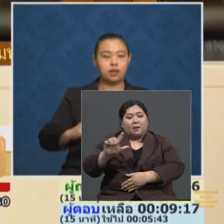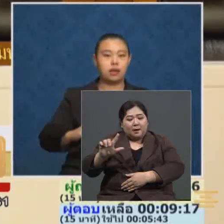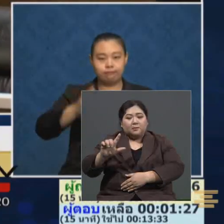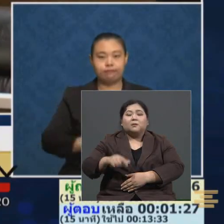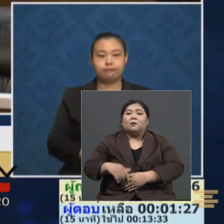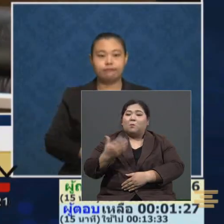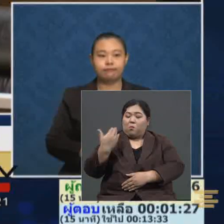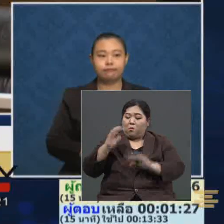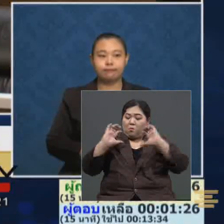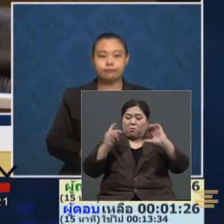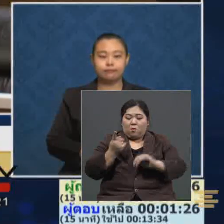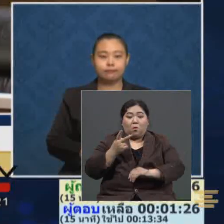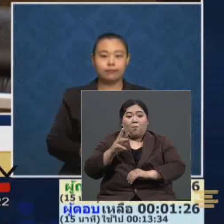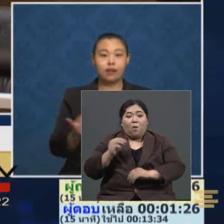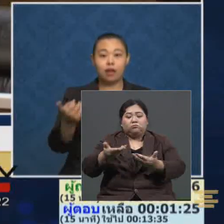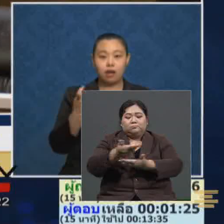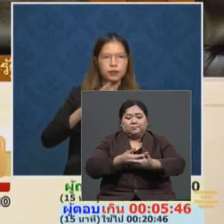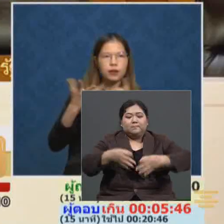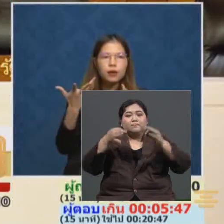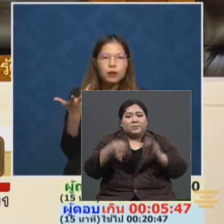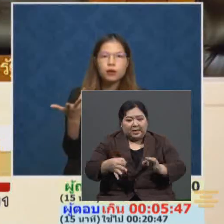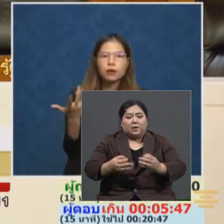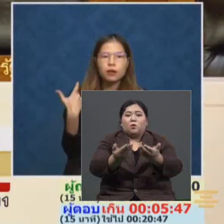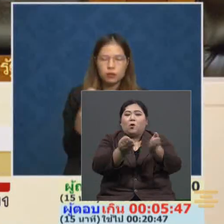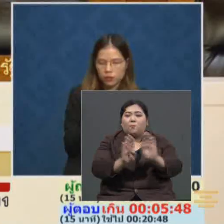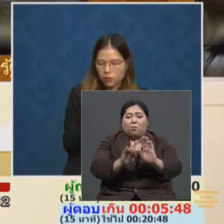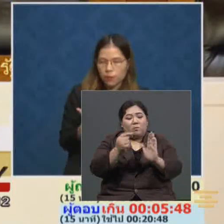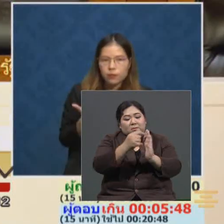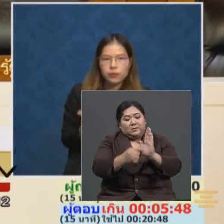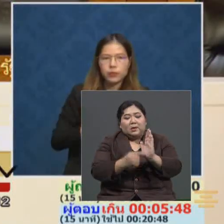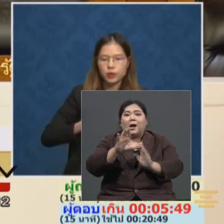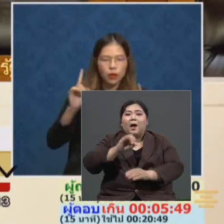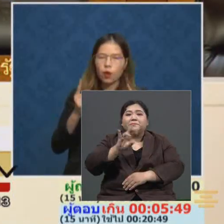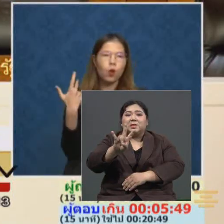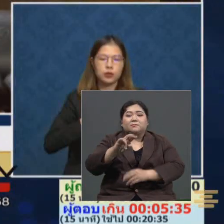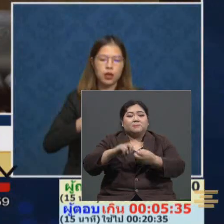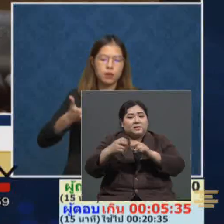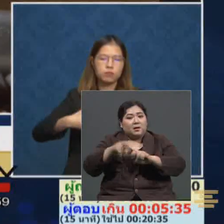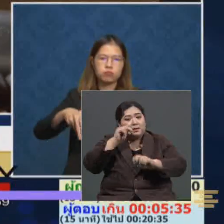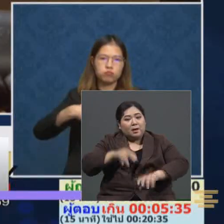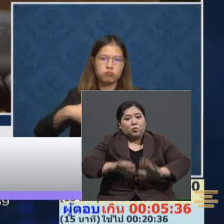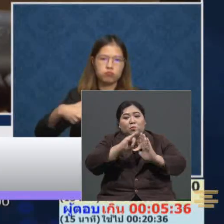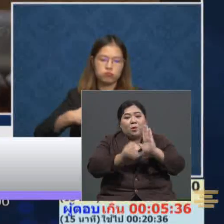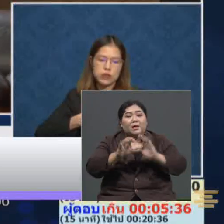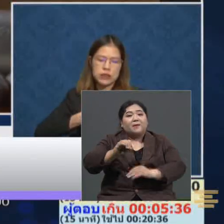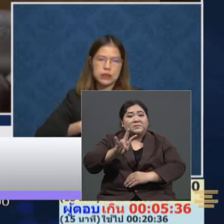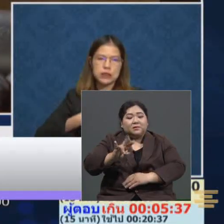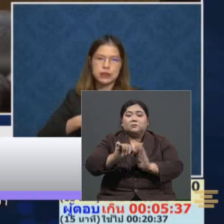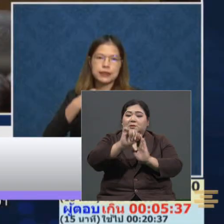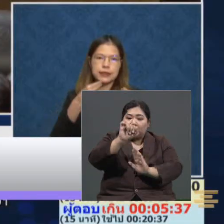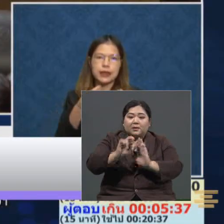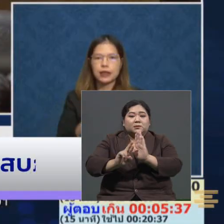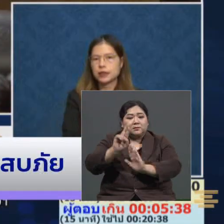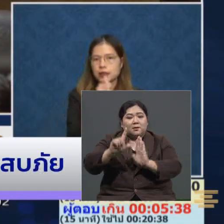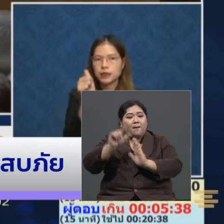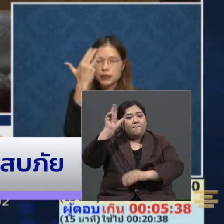ัิติของคณะรฐมนตรีกจะครอบครุ่มใน 57 จัหวพ้นที่ประสบภัยโดยเฉพาะที่จัหวดเชียใหม่ เชียงราย